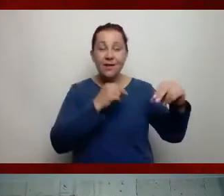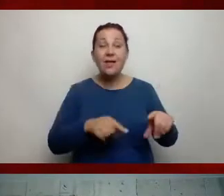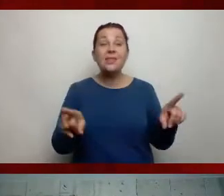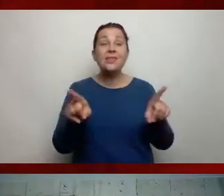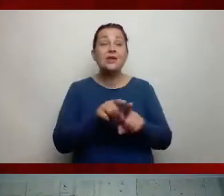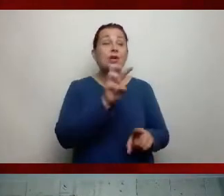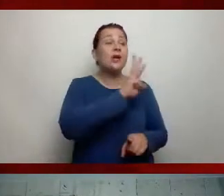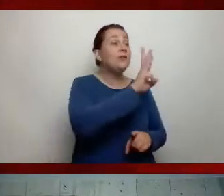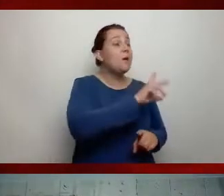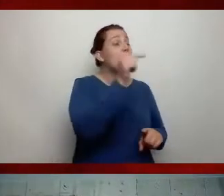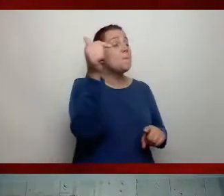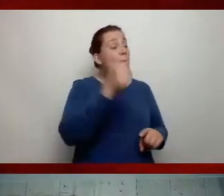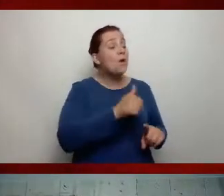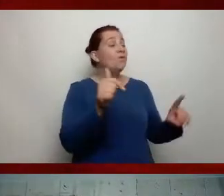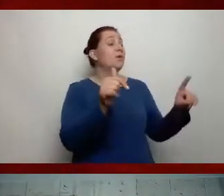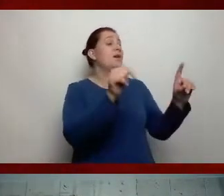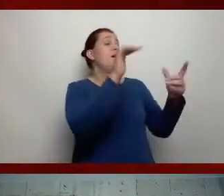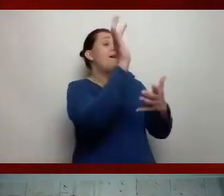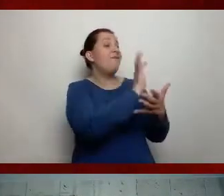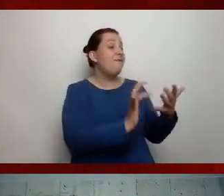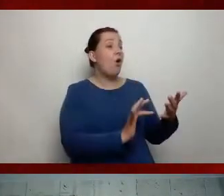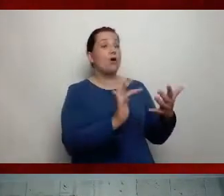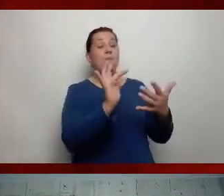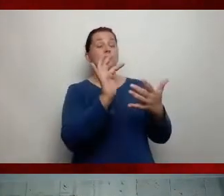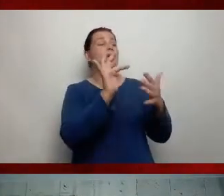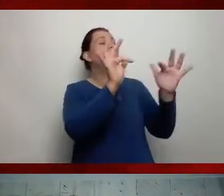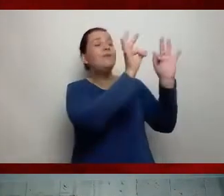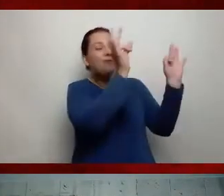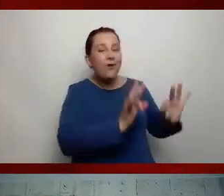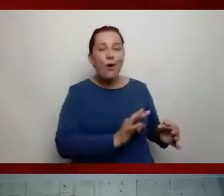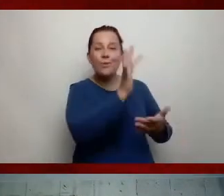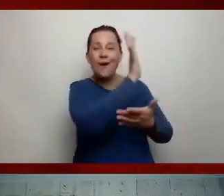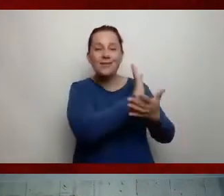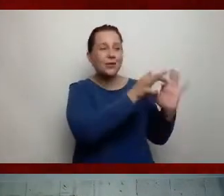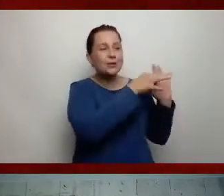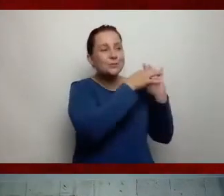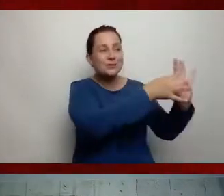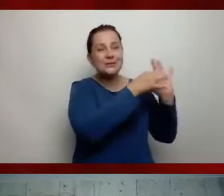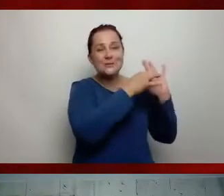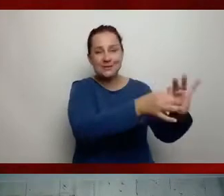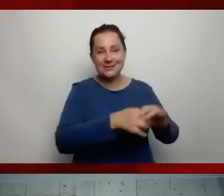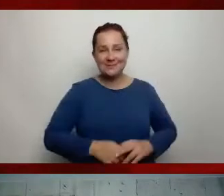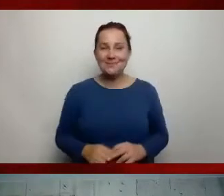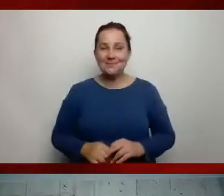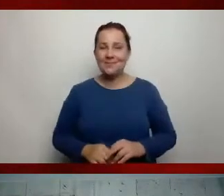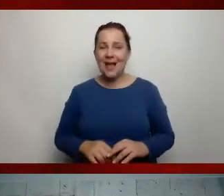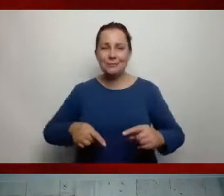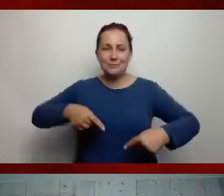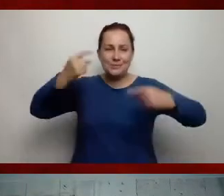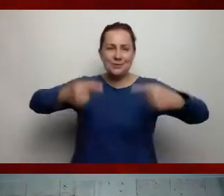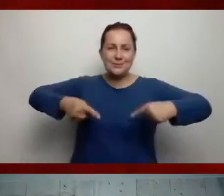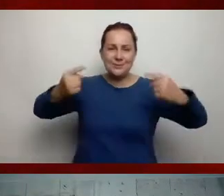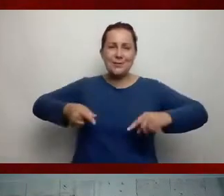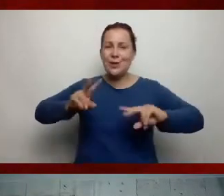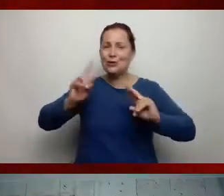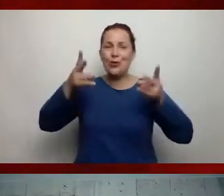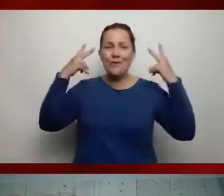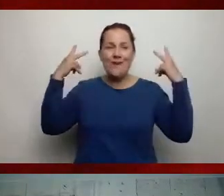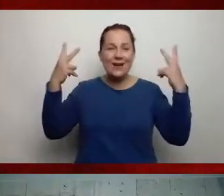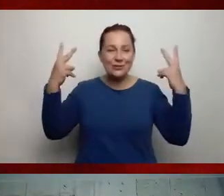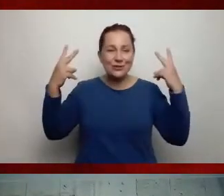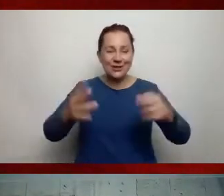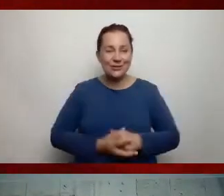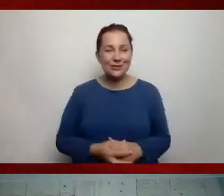treść powinny iść w parze. Tymczasem wydaje się, że panowie, między panami jest spór, czy ważniejsza jest forma, czy treść. To jest paradoks. Witkacego